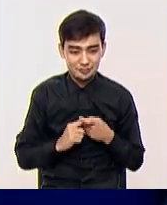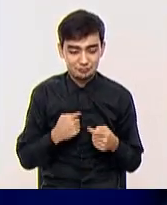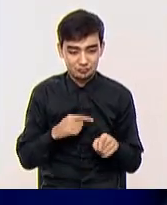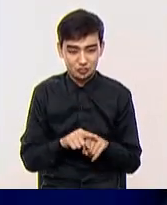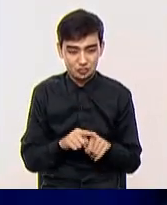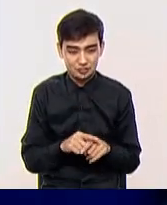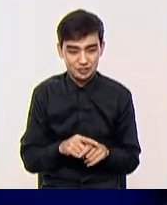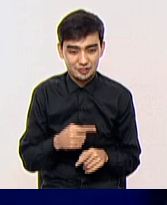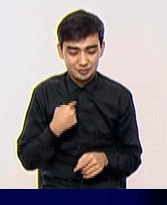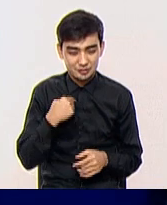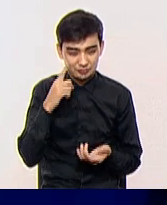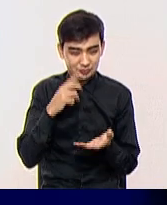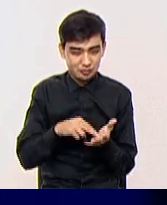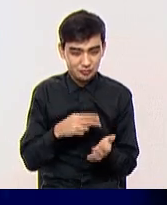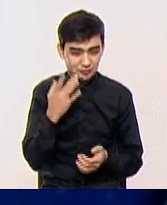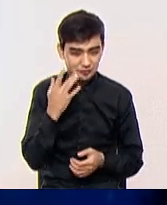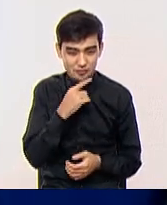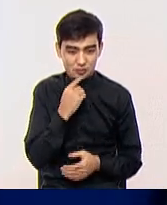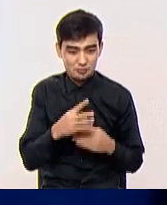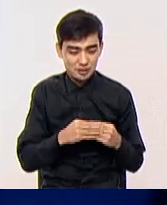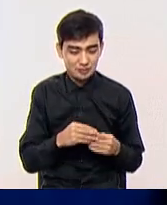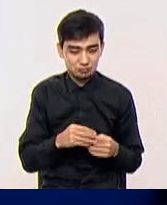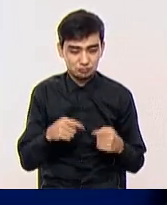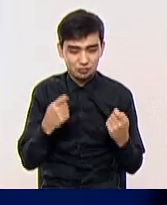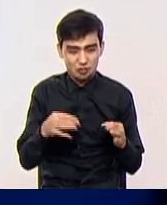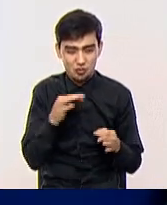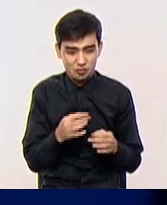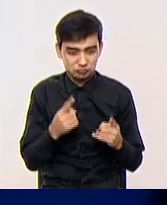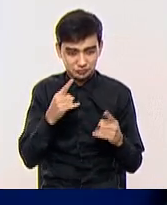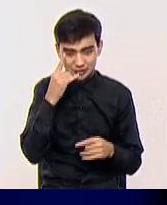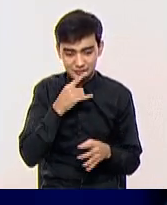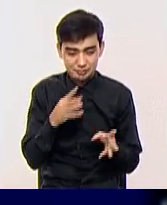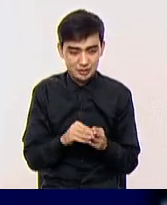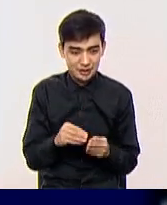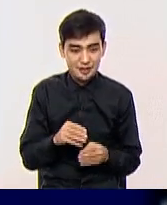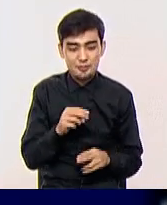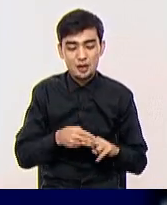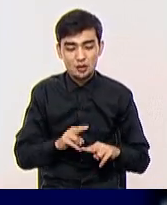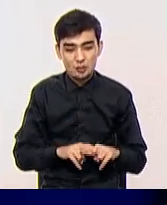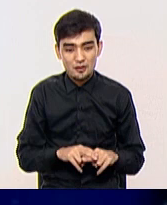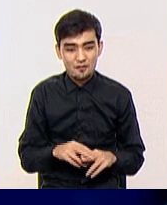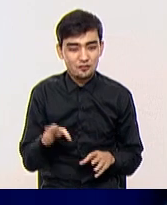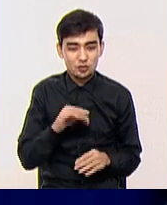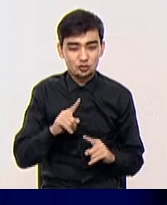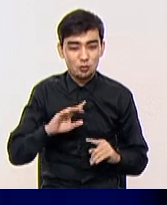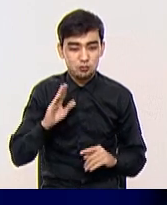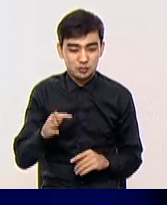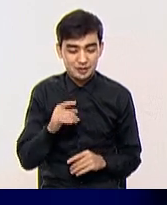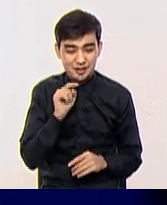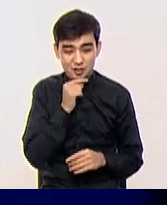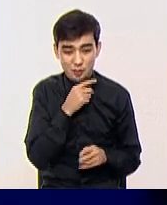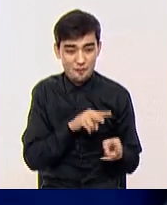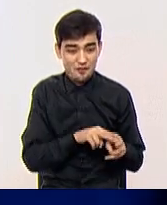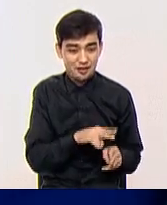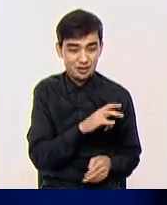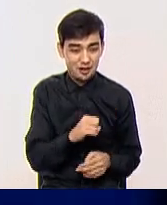опять же стратегические партнеры россия крупнейший торговый партнер с казахстаном поэтому все что будет влиять экономически